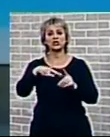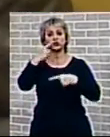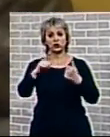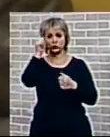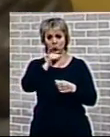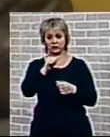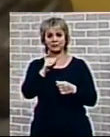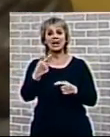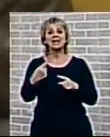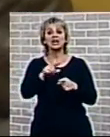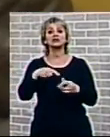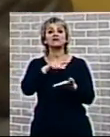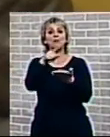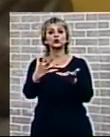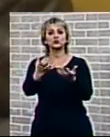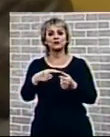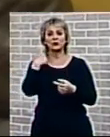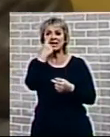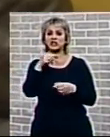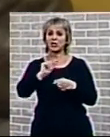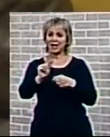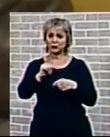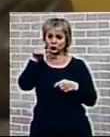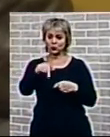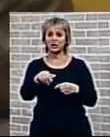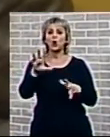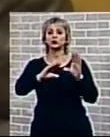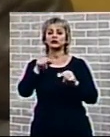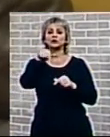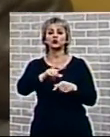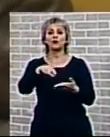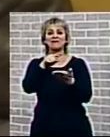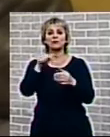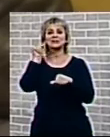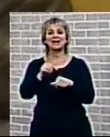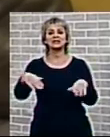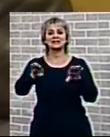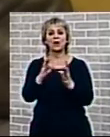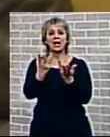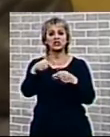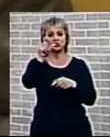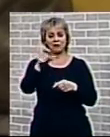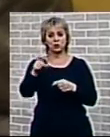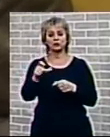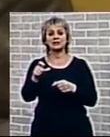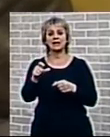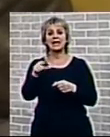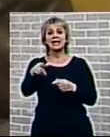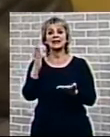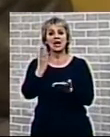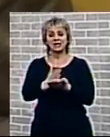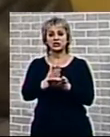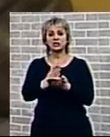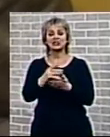год. Я этот вопрос беру на личное сопровождение, учитывая, что этот вопрос касается такого количества людей, ну и